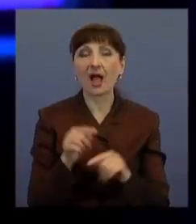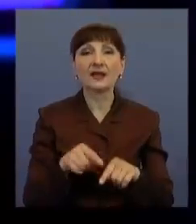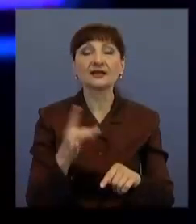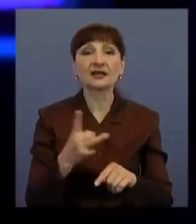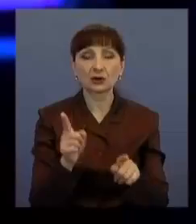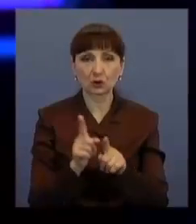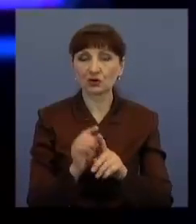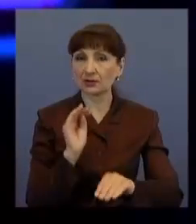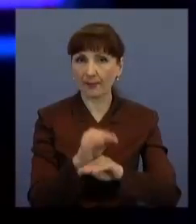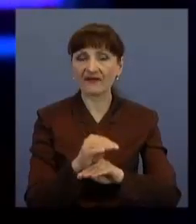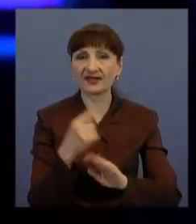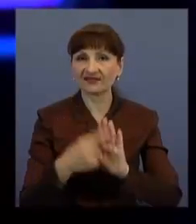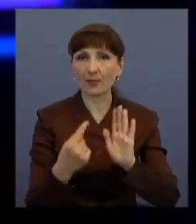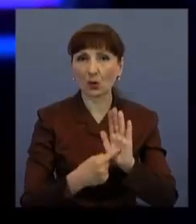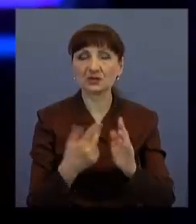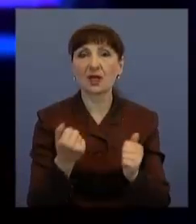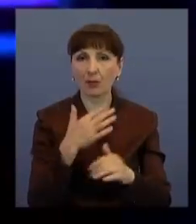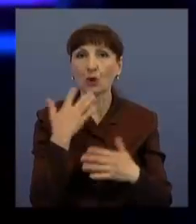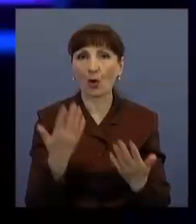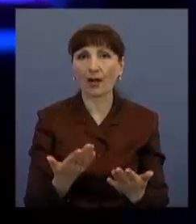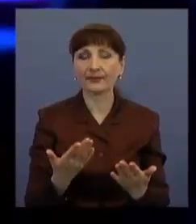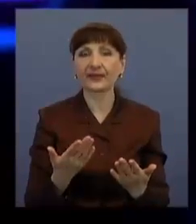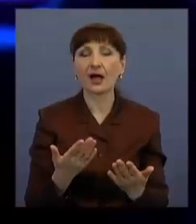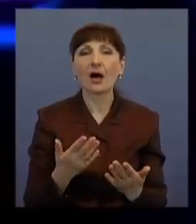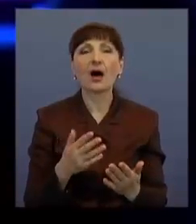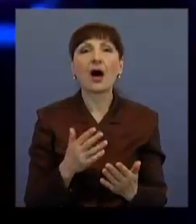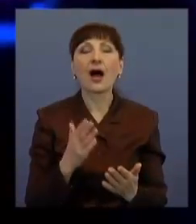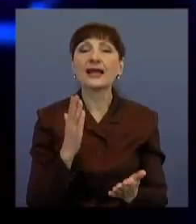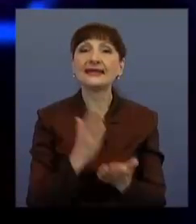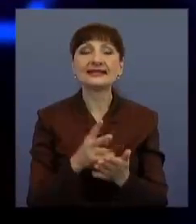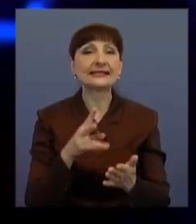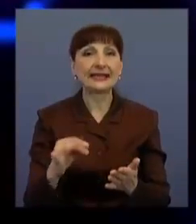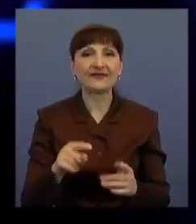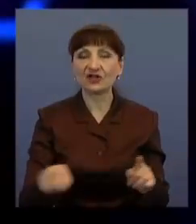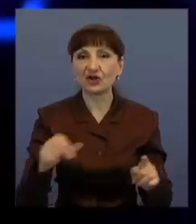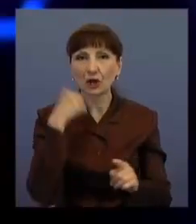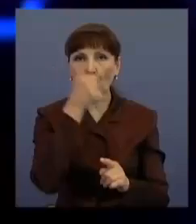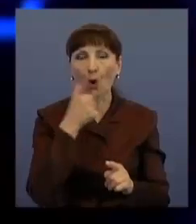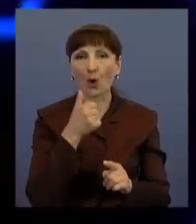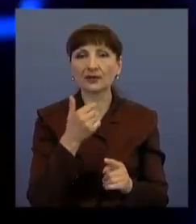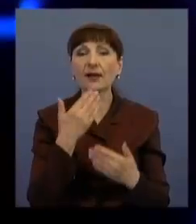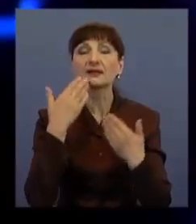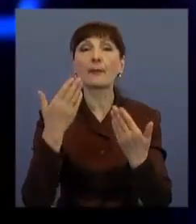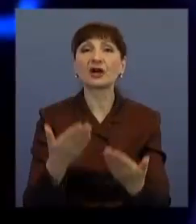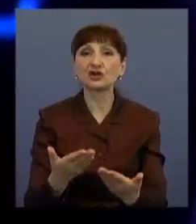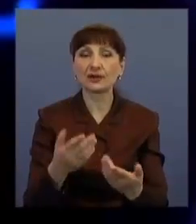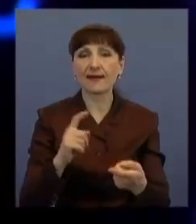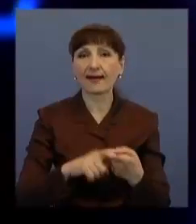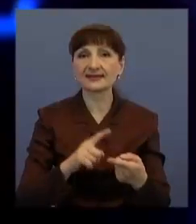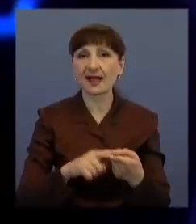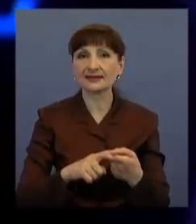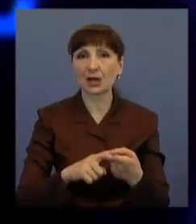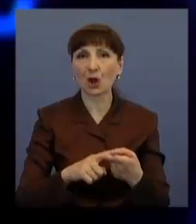она вообще довольно значительно. Поступали ли в течение года какие-то обращения касательно